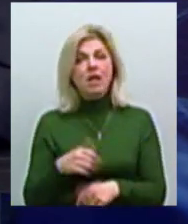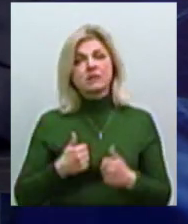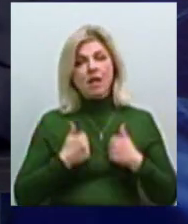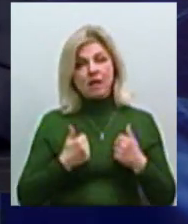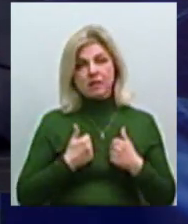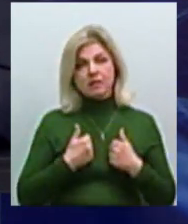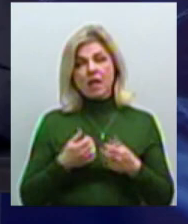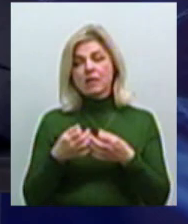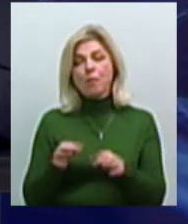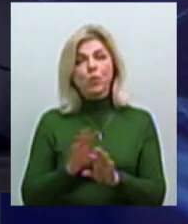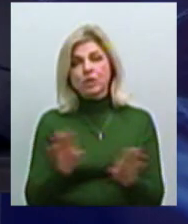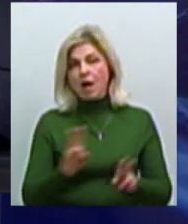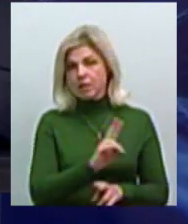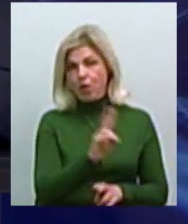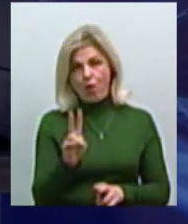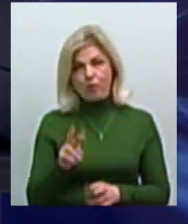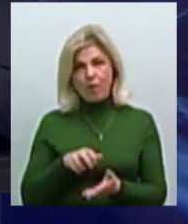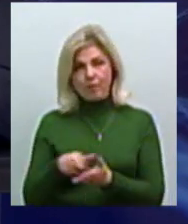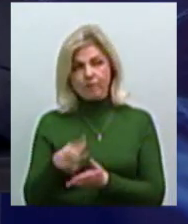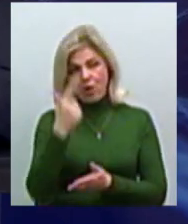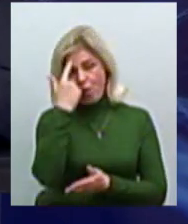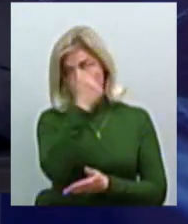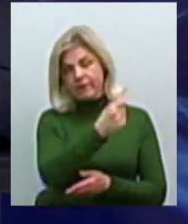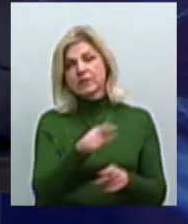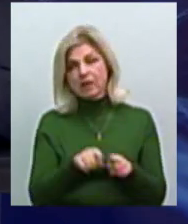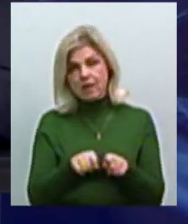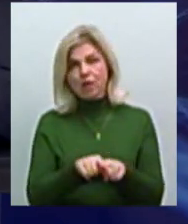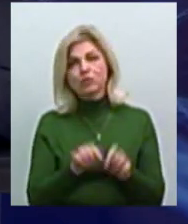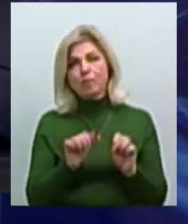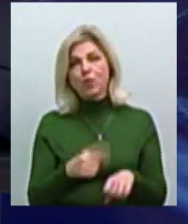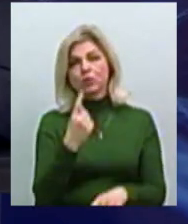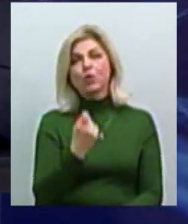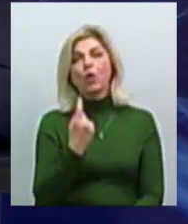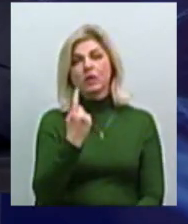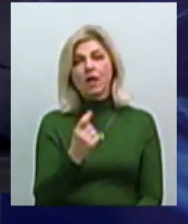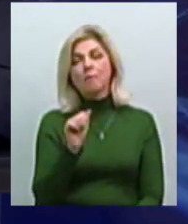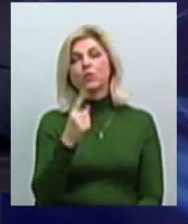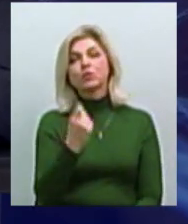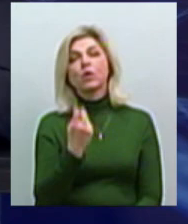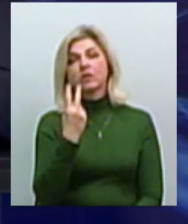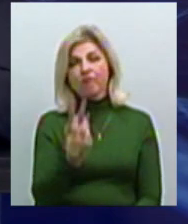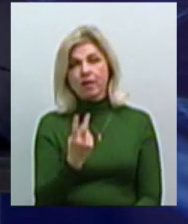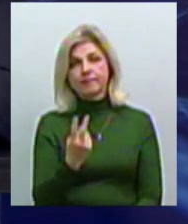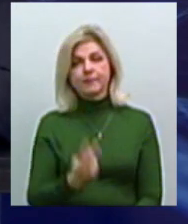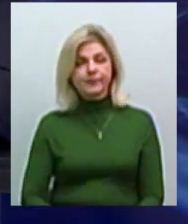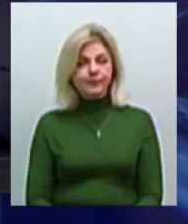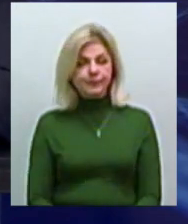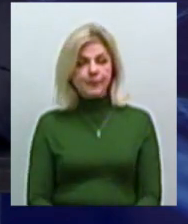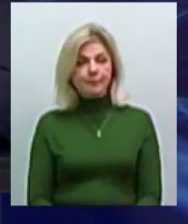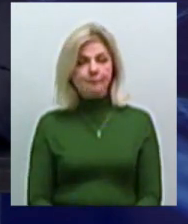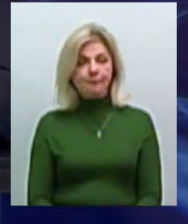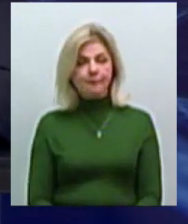не допускати до них нікого та повістити також можна 101, можна 102, тобто